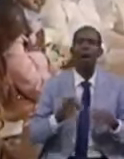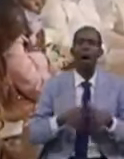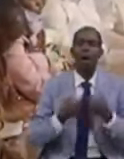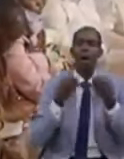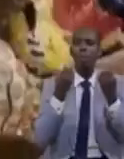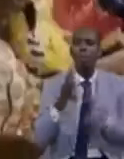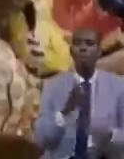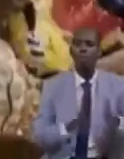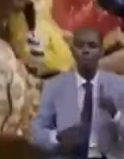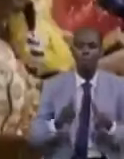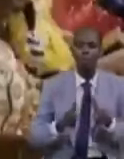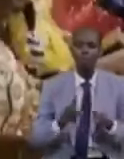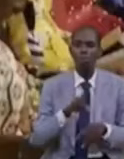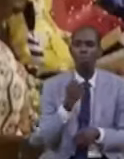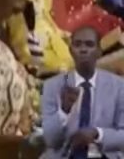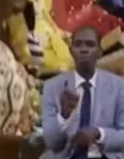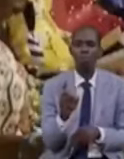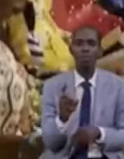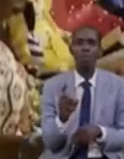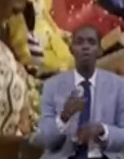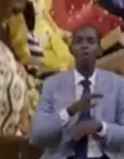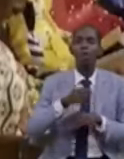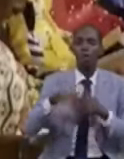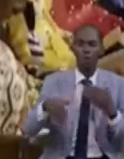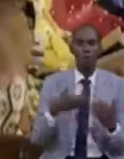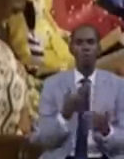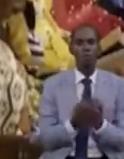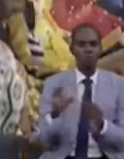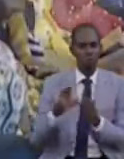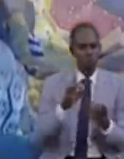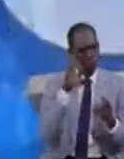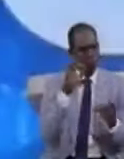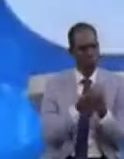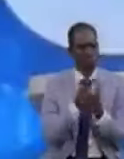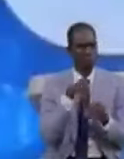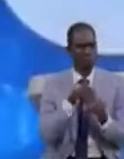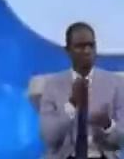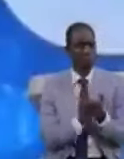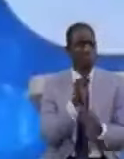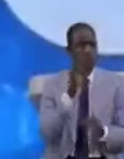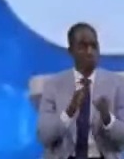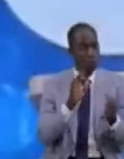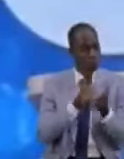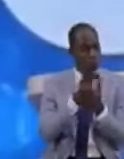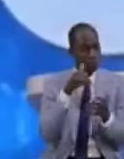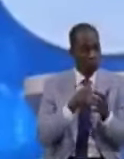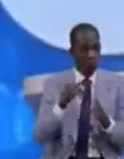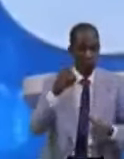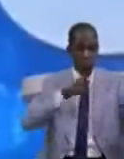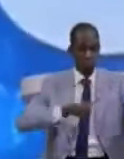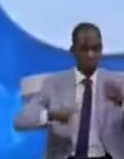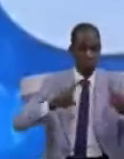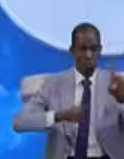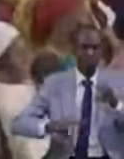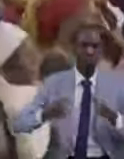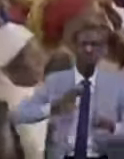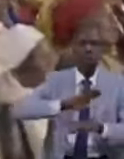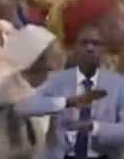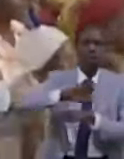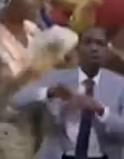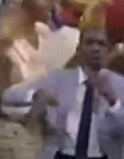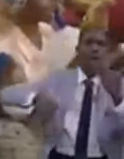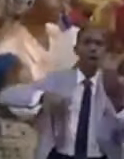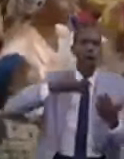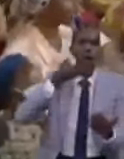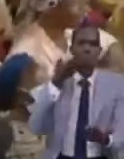personnes est-ce que tu crois vraiment cela tu crois dit CRE tous